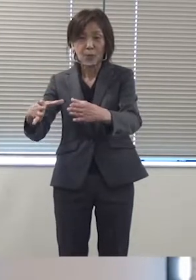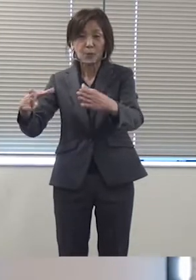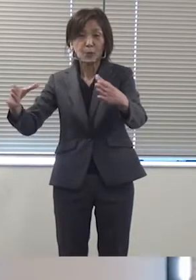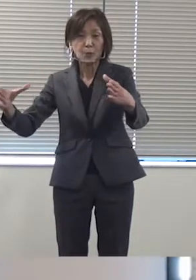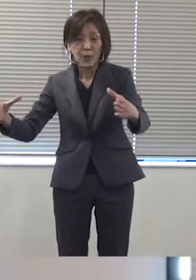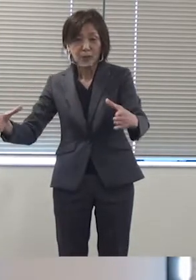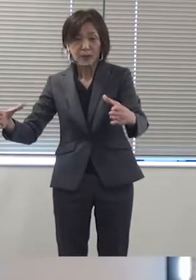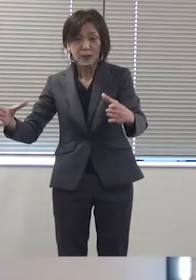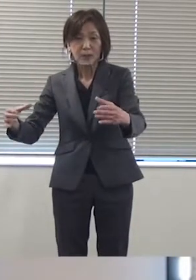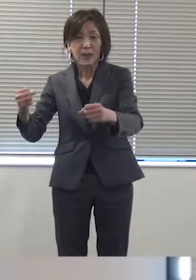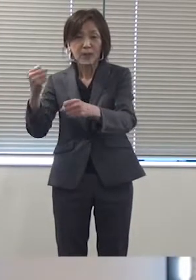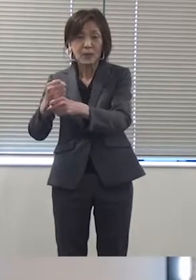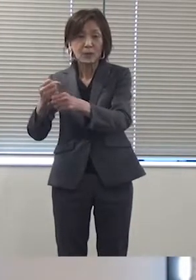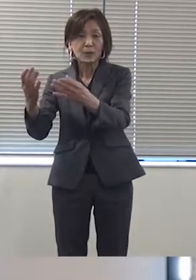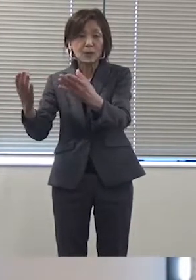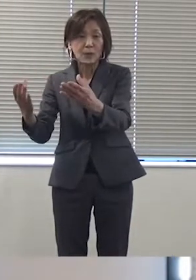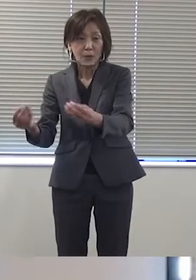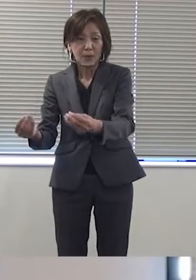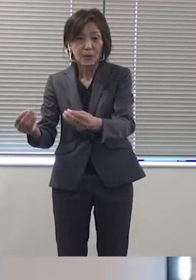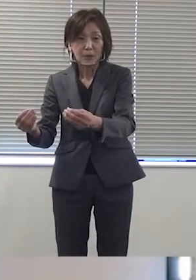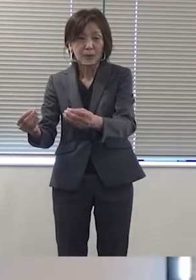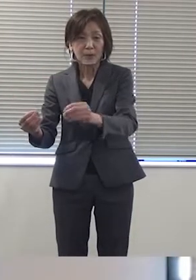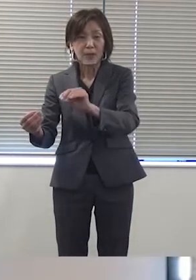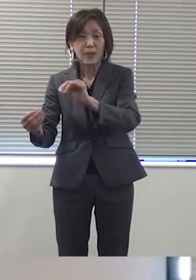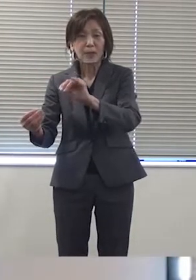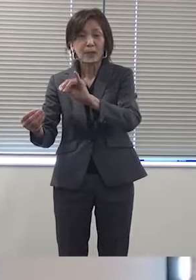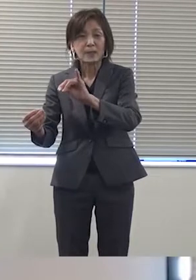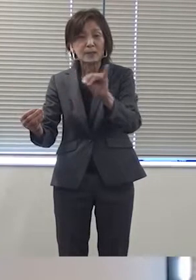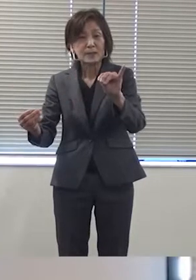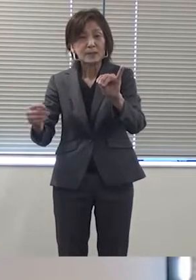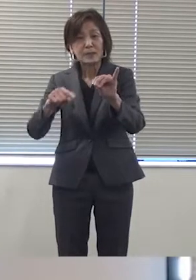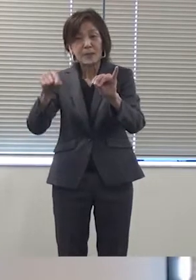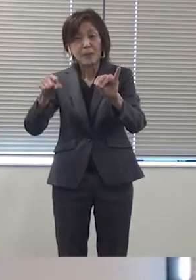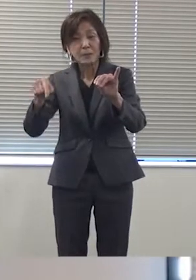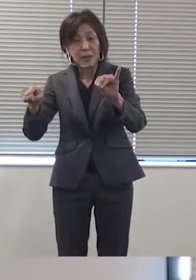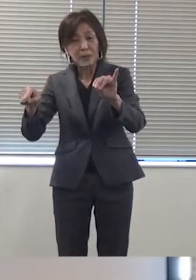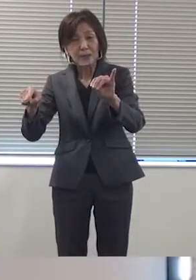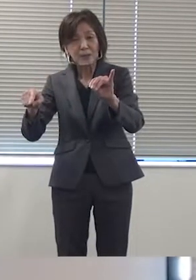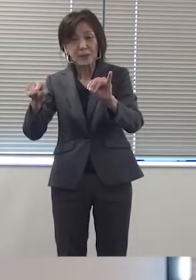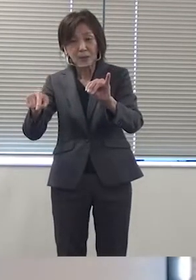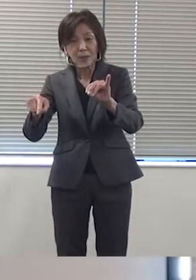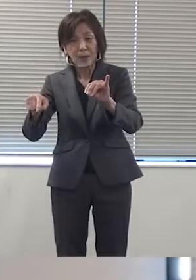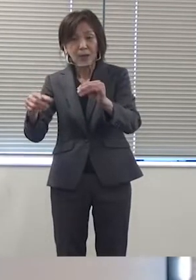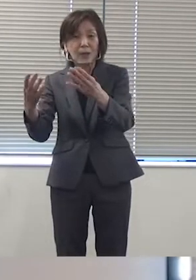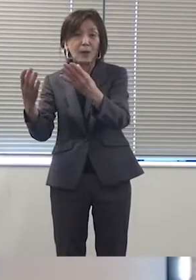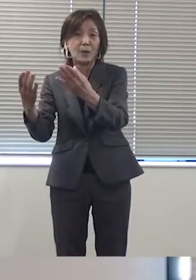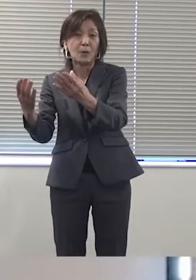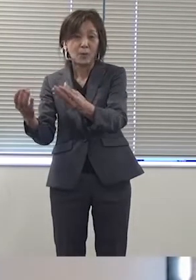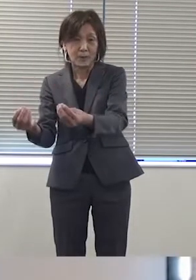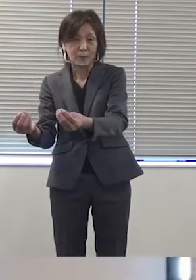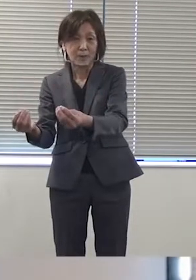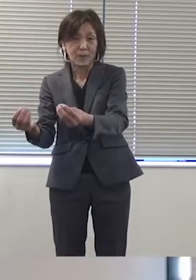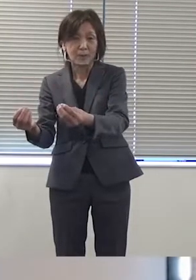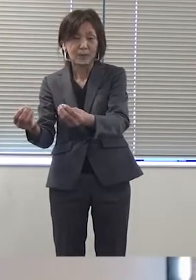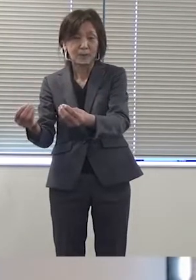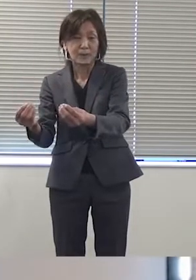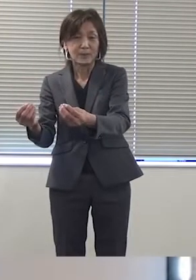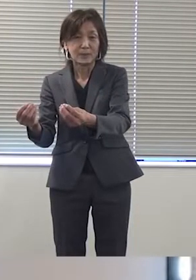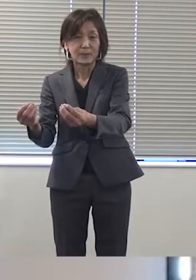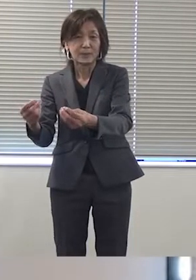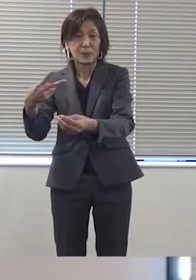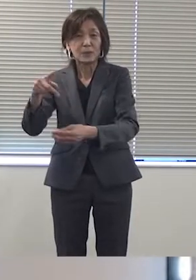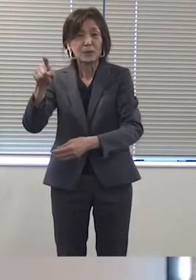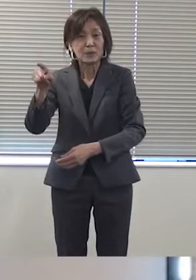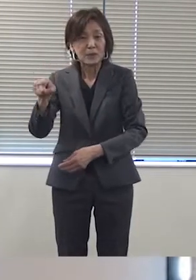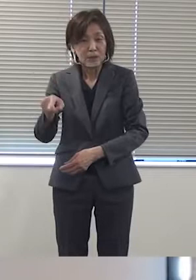ミリのポンプ2台を増強して、でこの工事は終わりましたが、二のポンプ場にですね、いわゆる集水、い